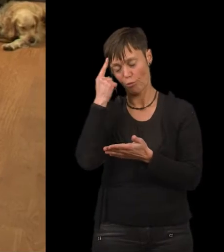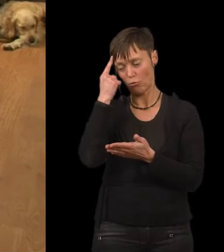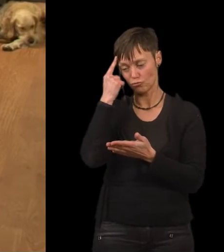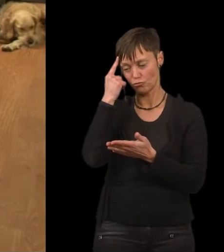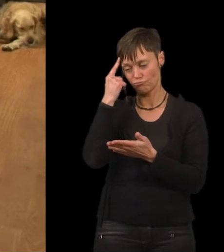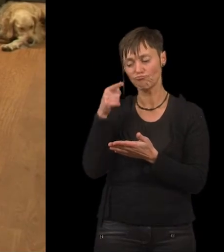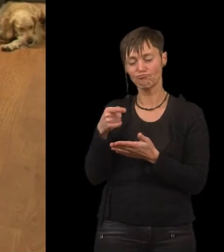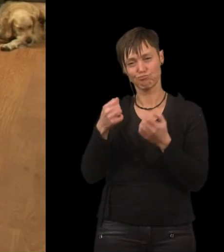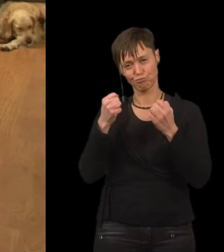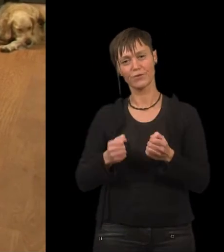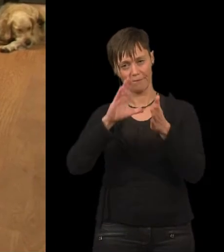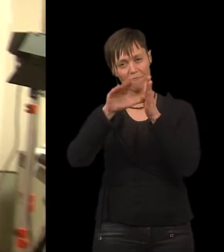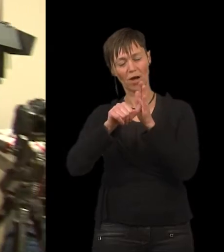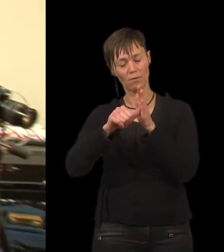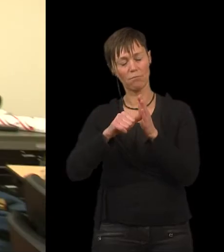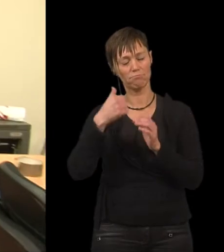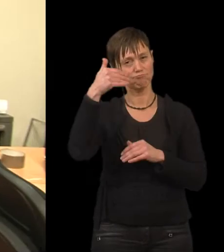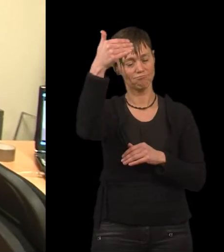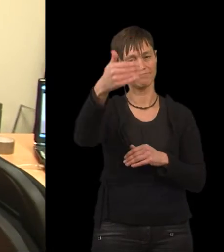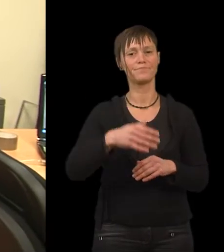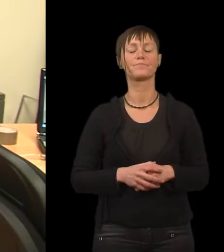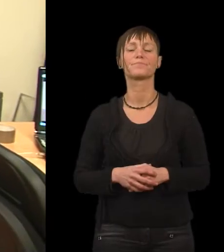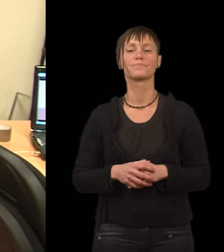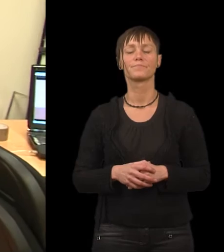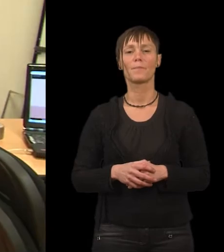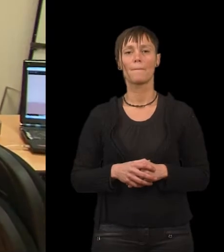de rebondir pour la suite. Voilà.